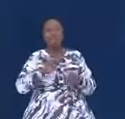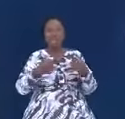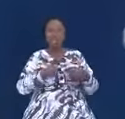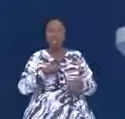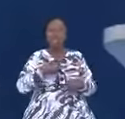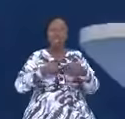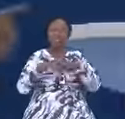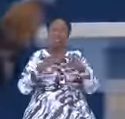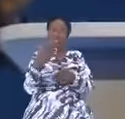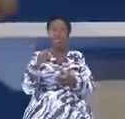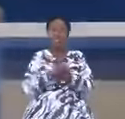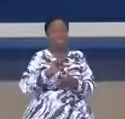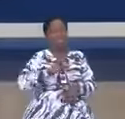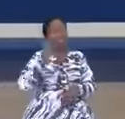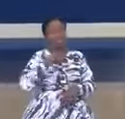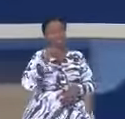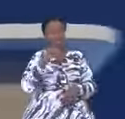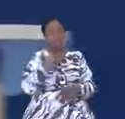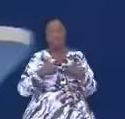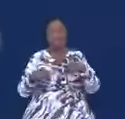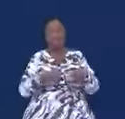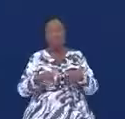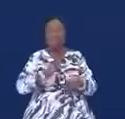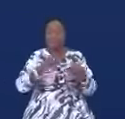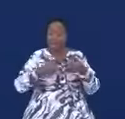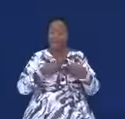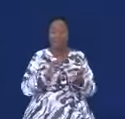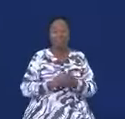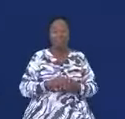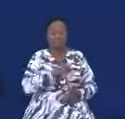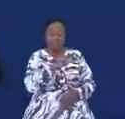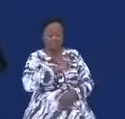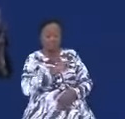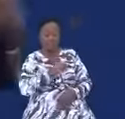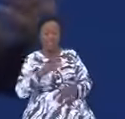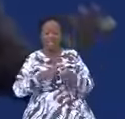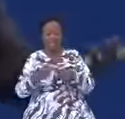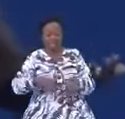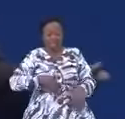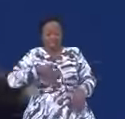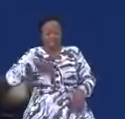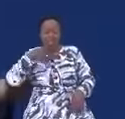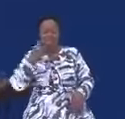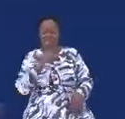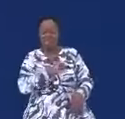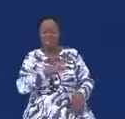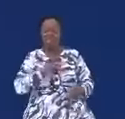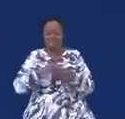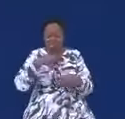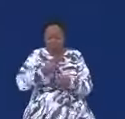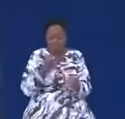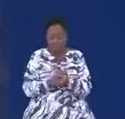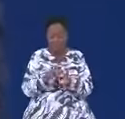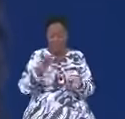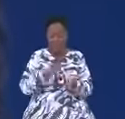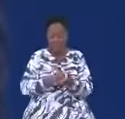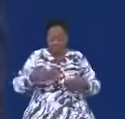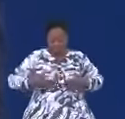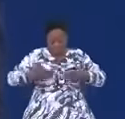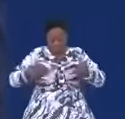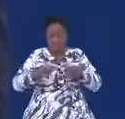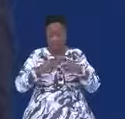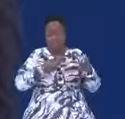la conviction et je me sens coupable et tu fais la confession au seigneur et tu le regardes il